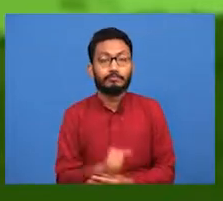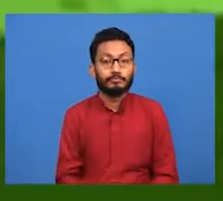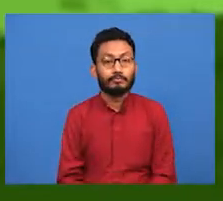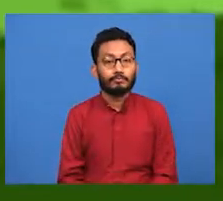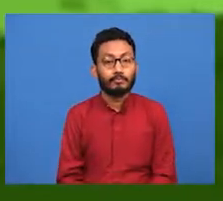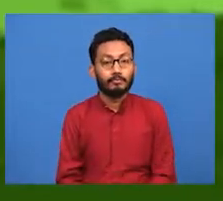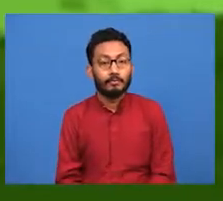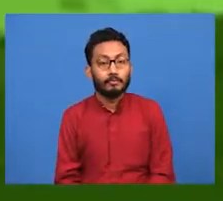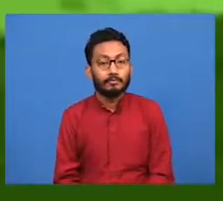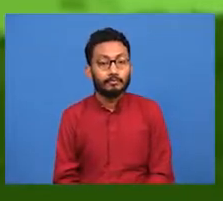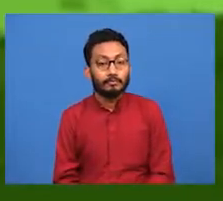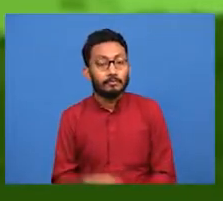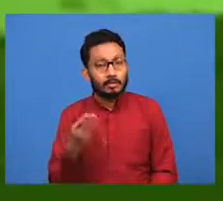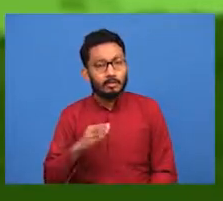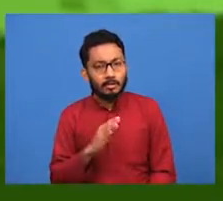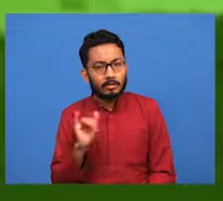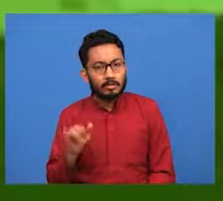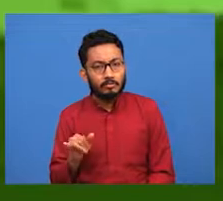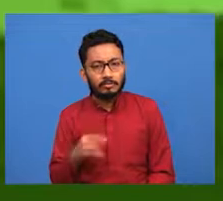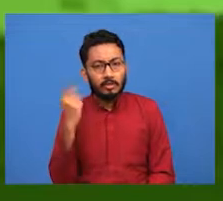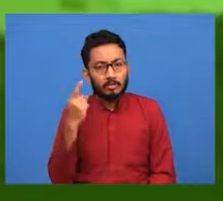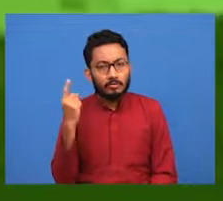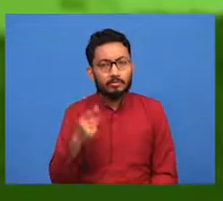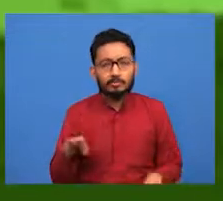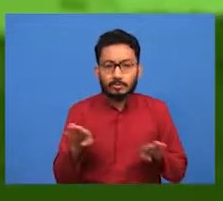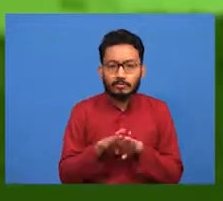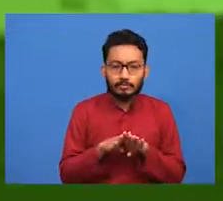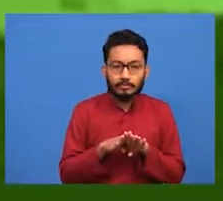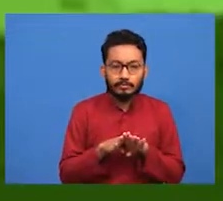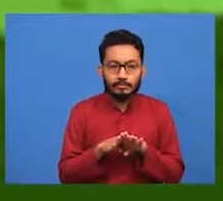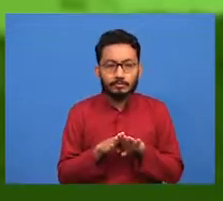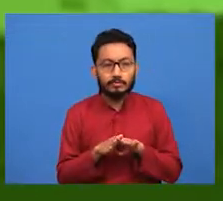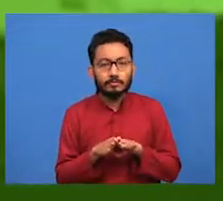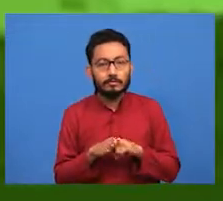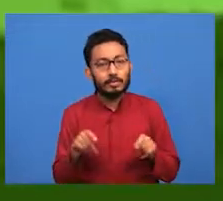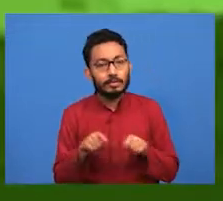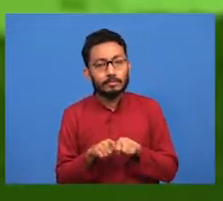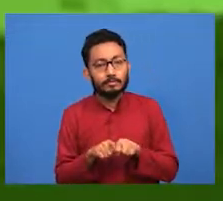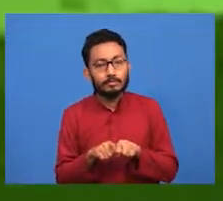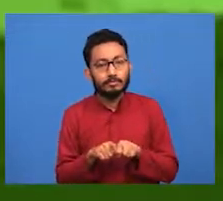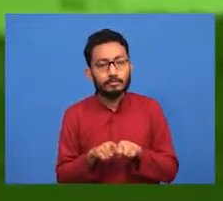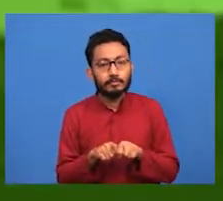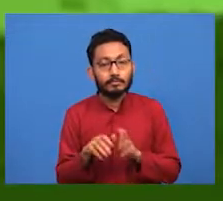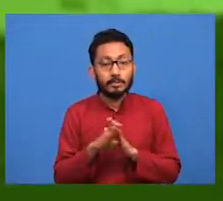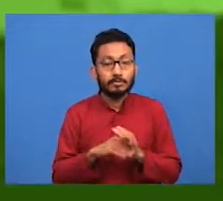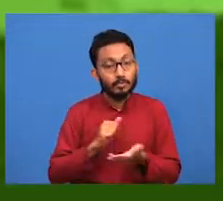Objek yang kerap digandingkan untuk kata kerja mencuci seperti mencuci